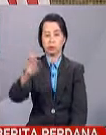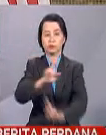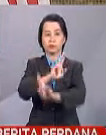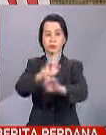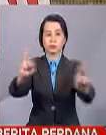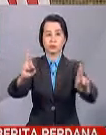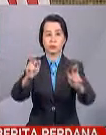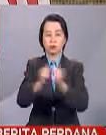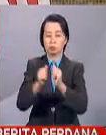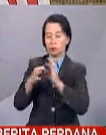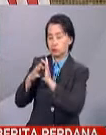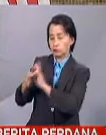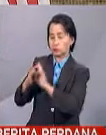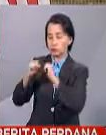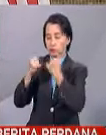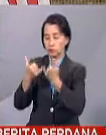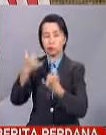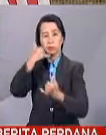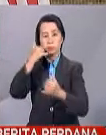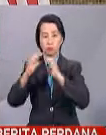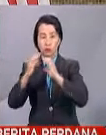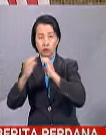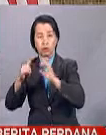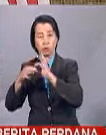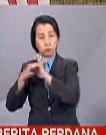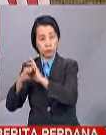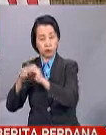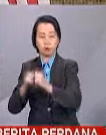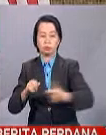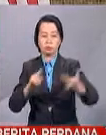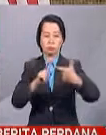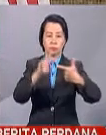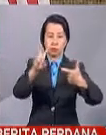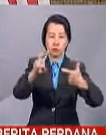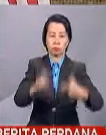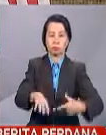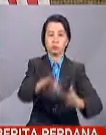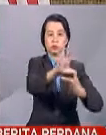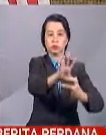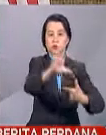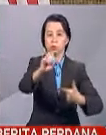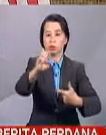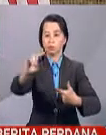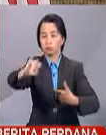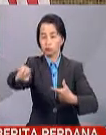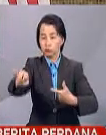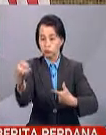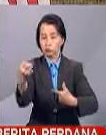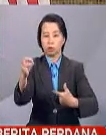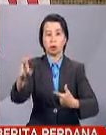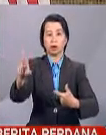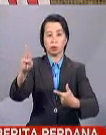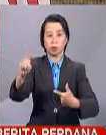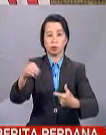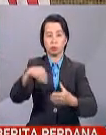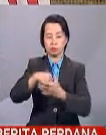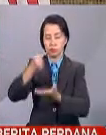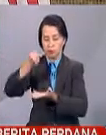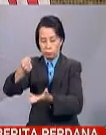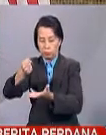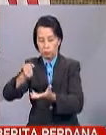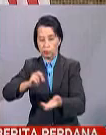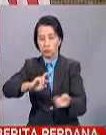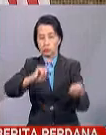disediakan dengan kencang masyarakat telekomunikasi keduanya elah 500000000 Ringgit di bawah dana